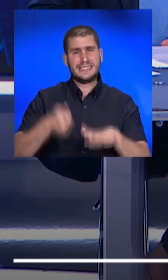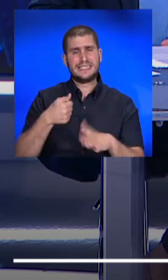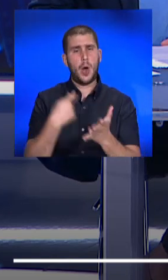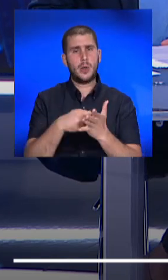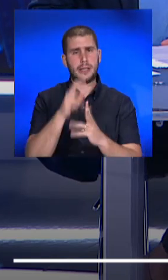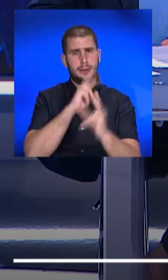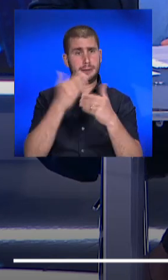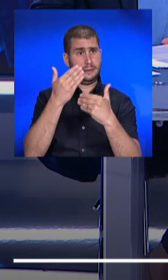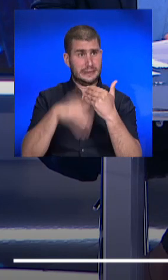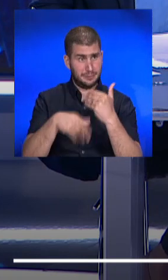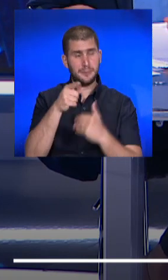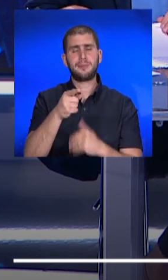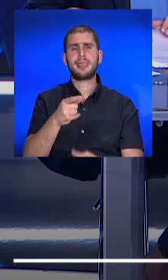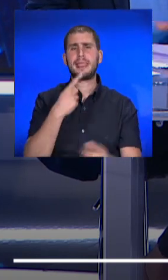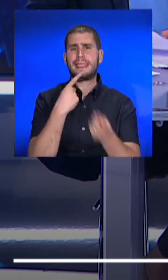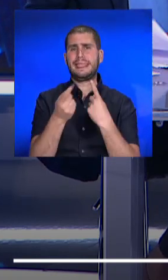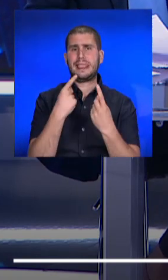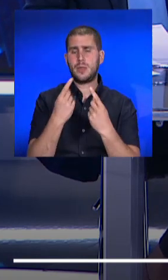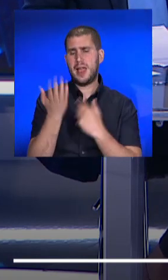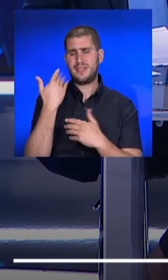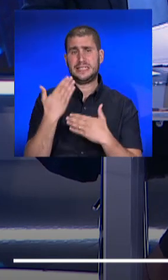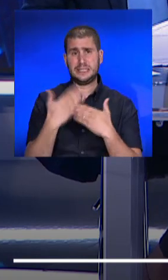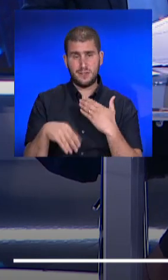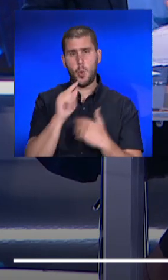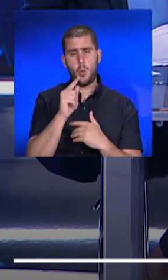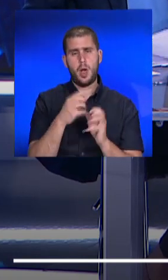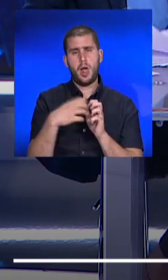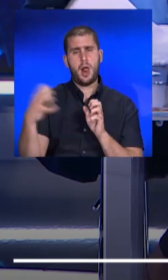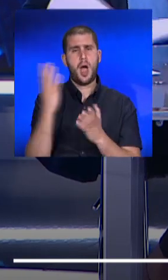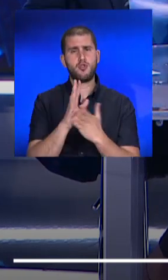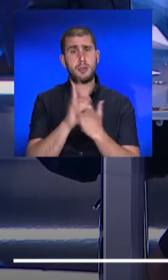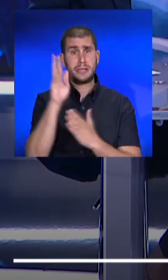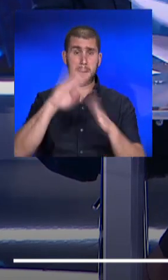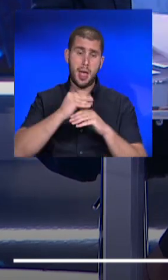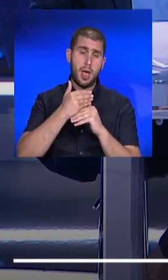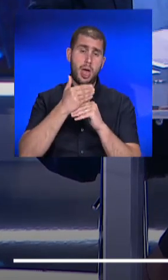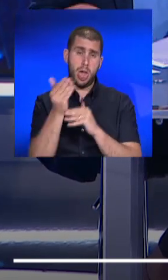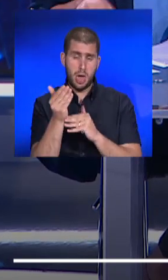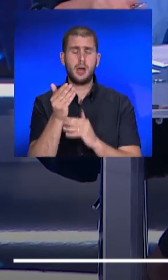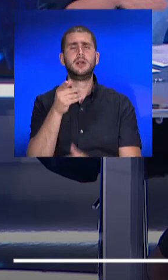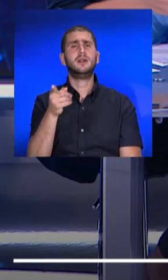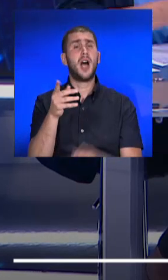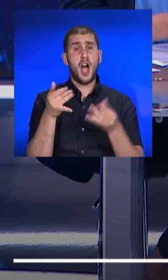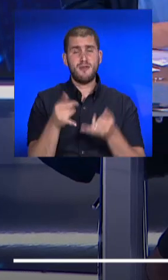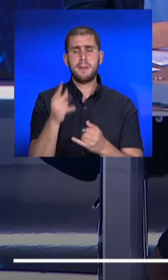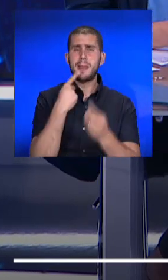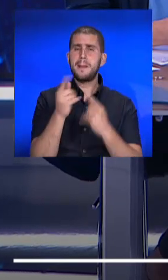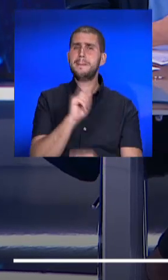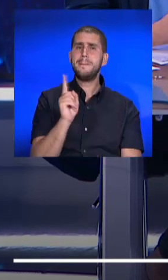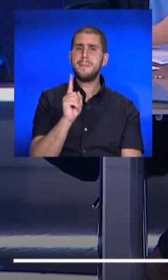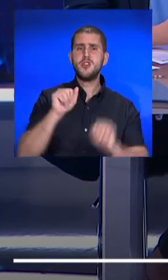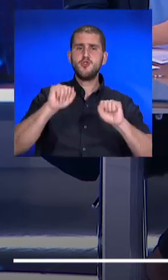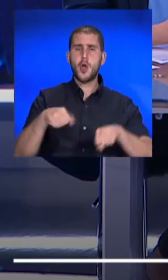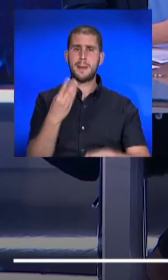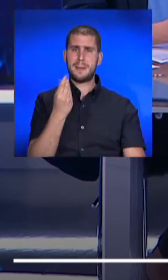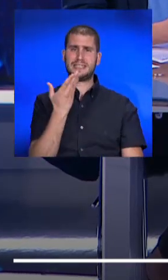לדבר, הדיון ככה לקראת סיום, יכול להיות שהוא יימשך עד חצות, אולי קצת אחר כך, ממש עכשיו הם דנים מי ישלוט בכספים